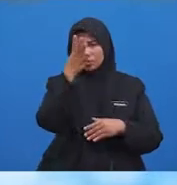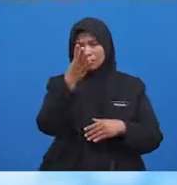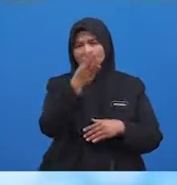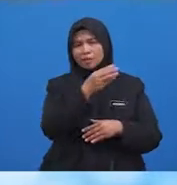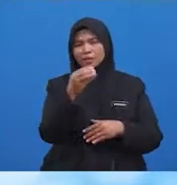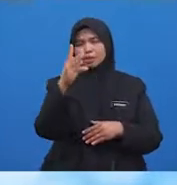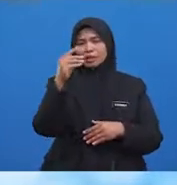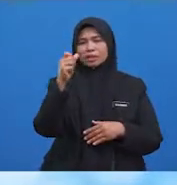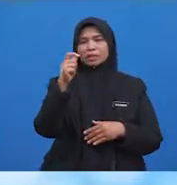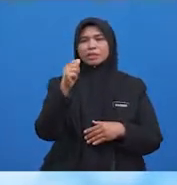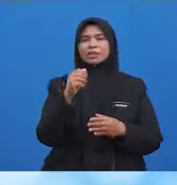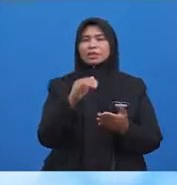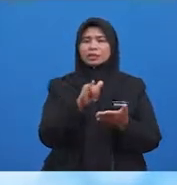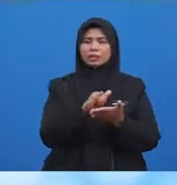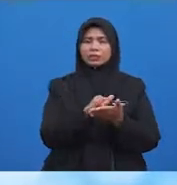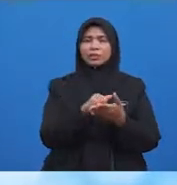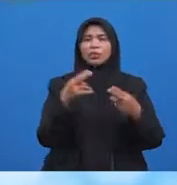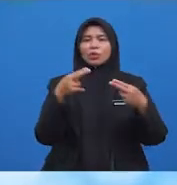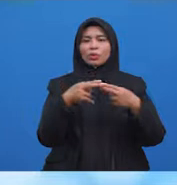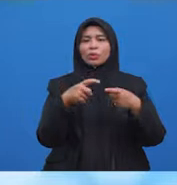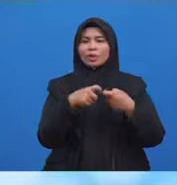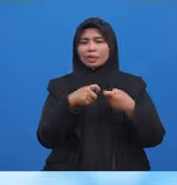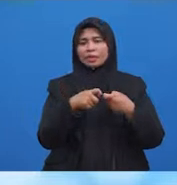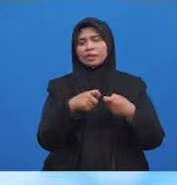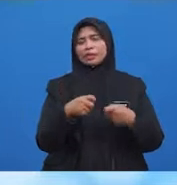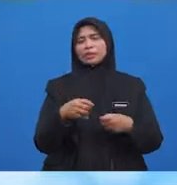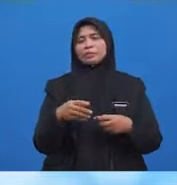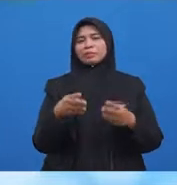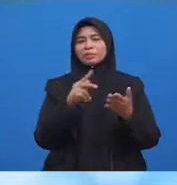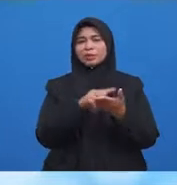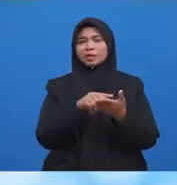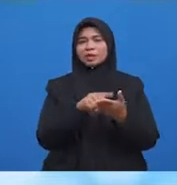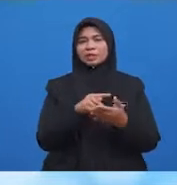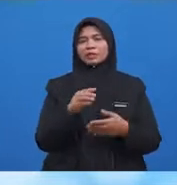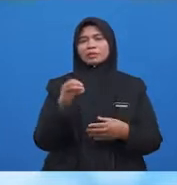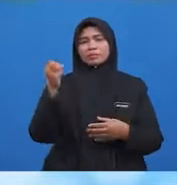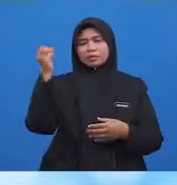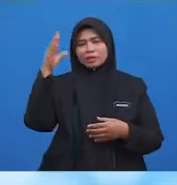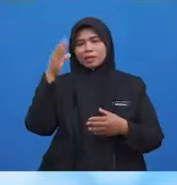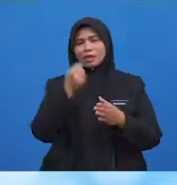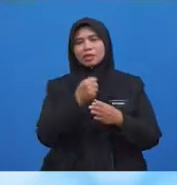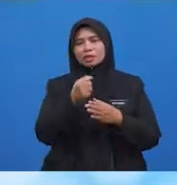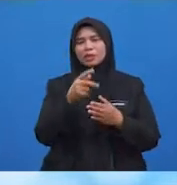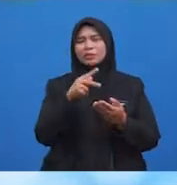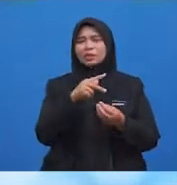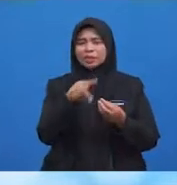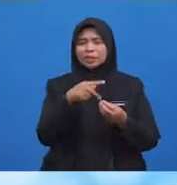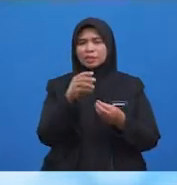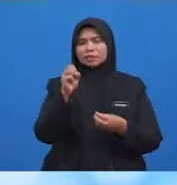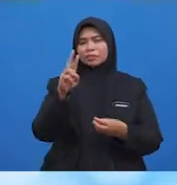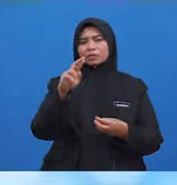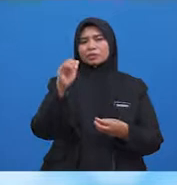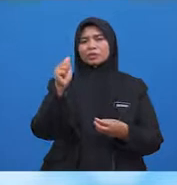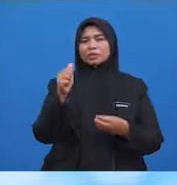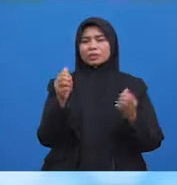maklumat dan data-data tersebut hubungan kaitkan bilangan tompok matahari atau kitaran